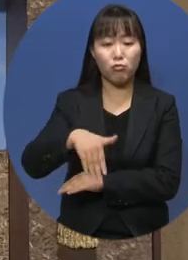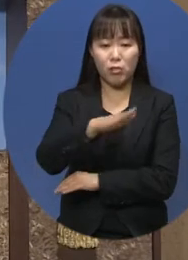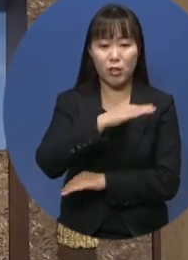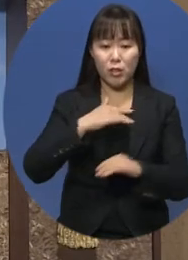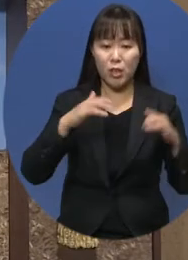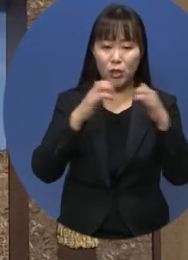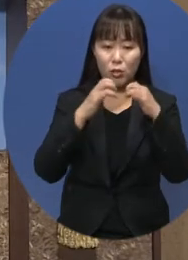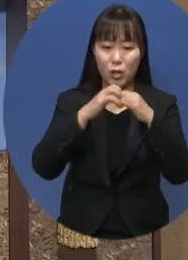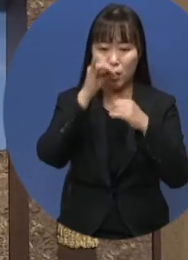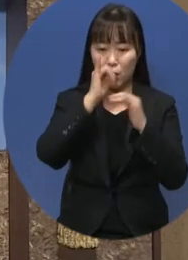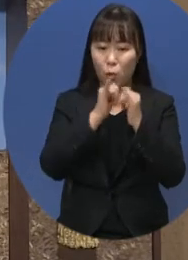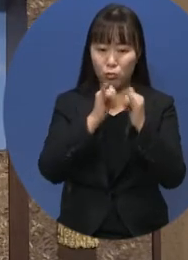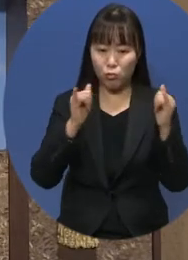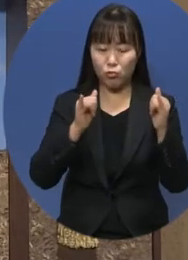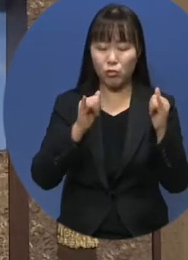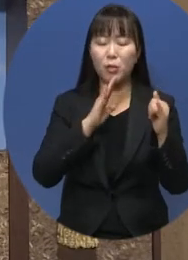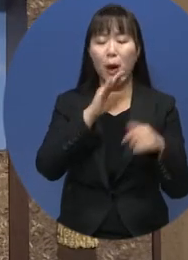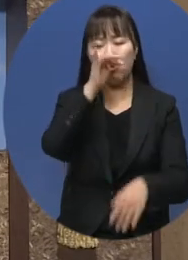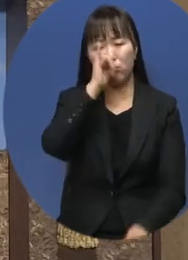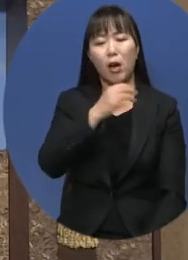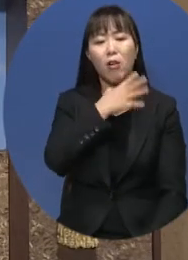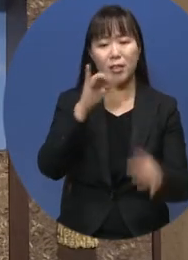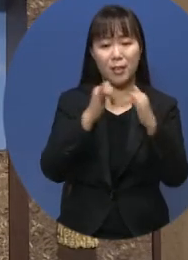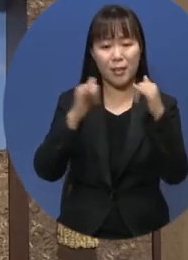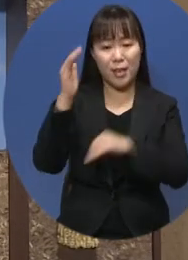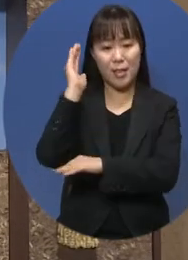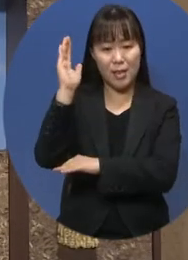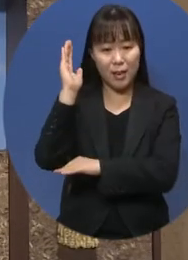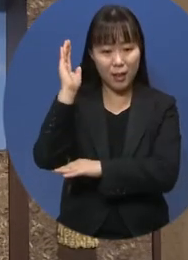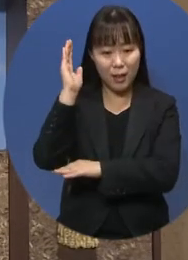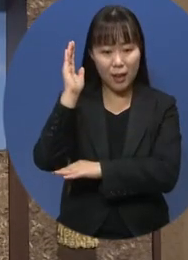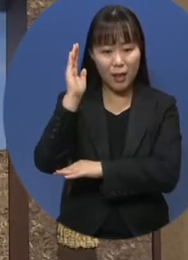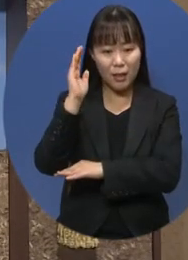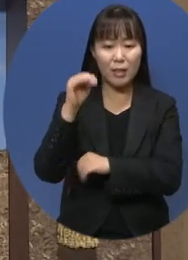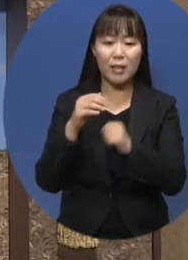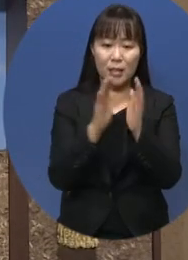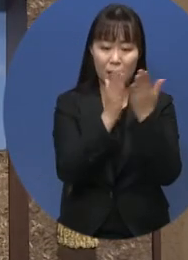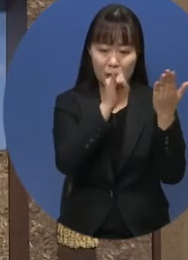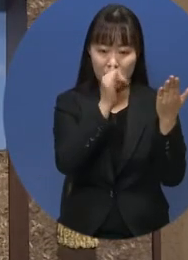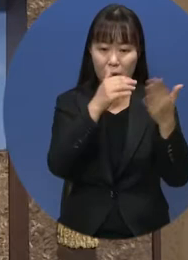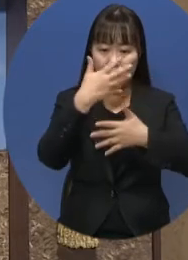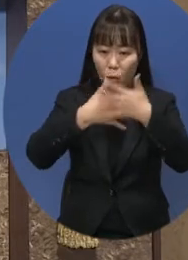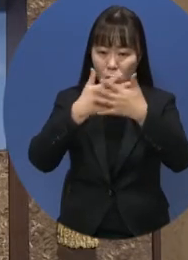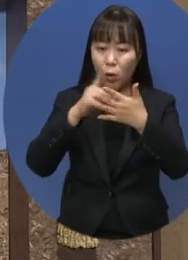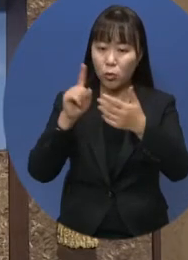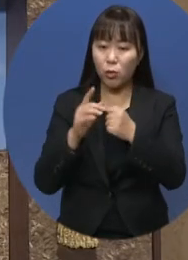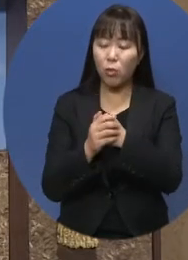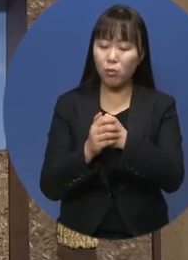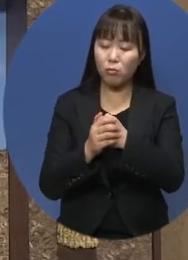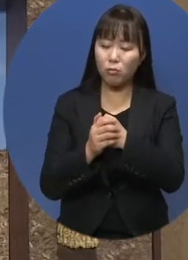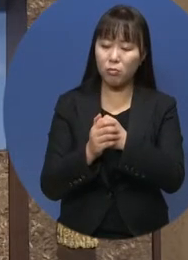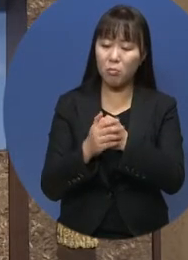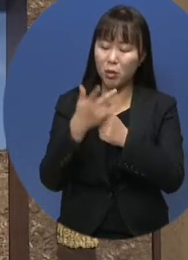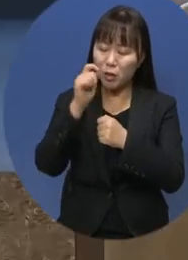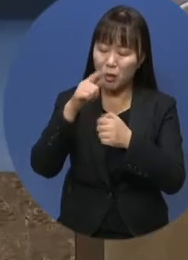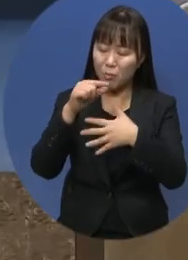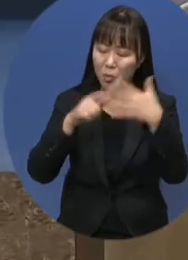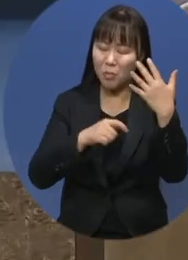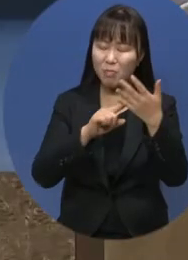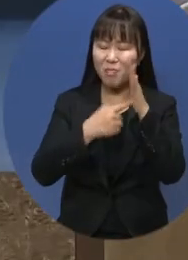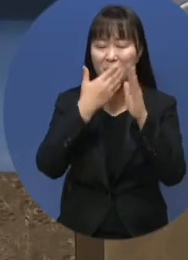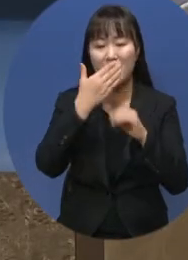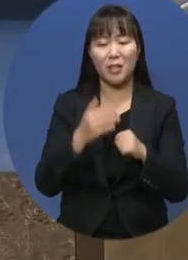전쟁 영운 우리 훌륭해서 어르신들이 이야기 나중에 이 책으로 남았는데 영어 1 노릇도 바뀔 지도 모르겠고 그러니까